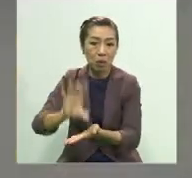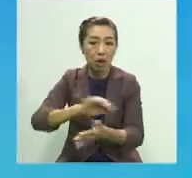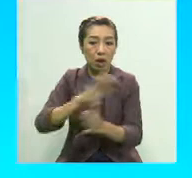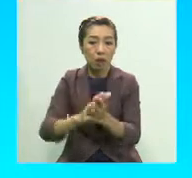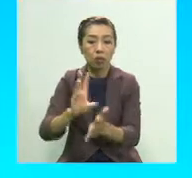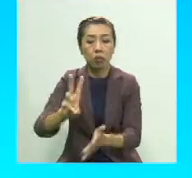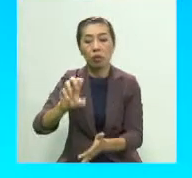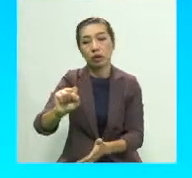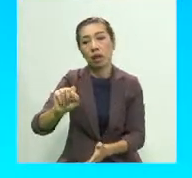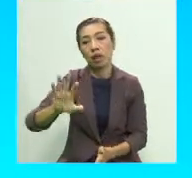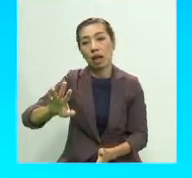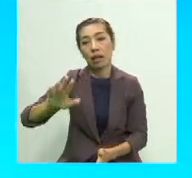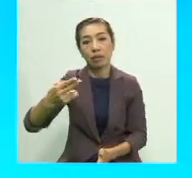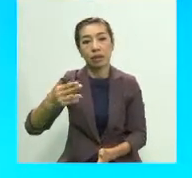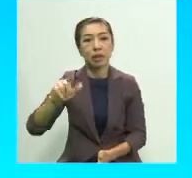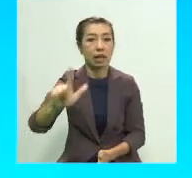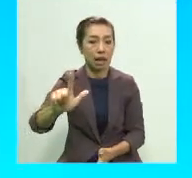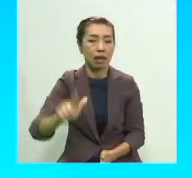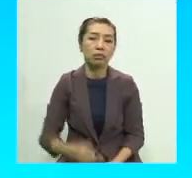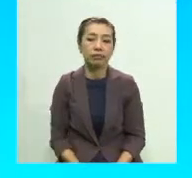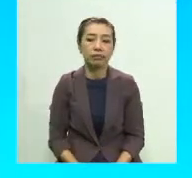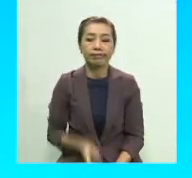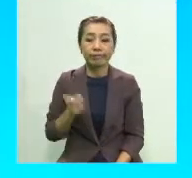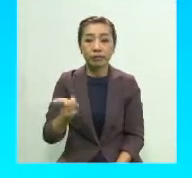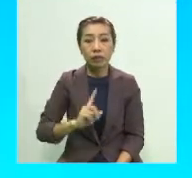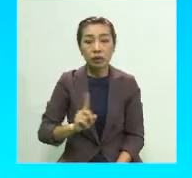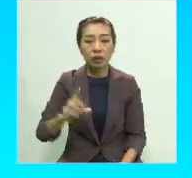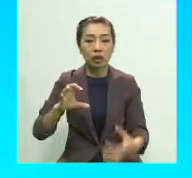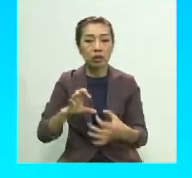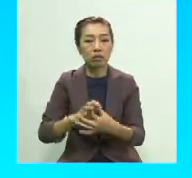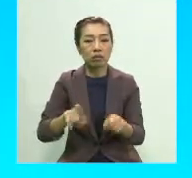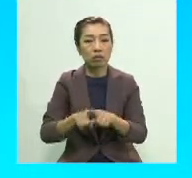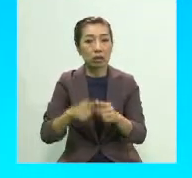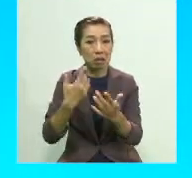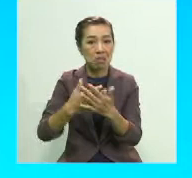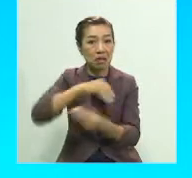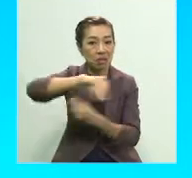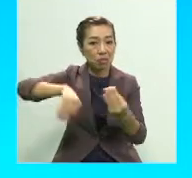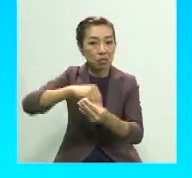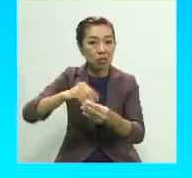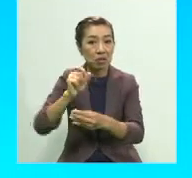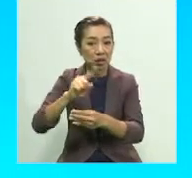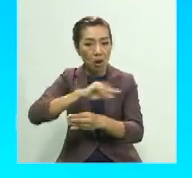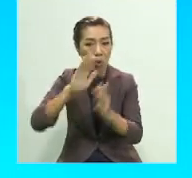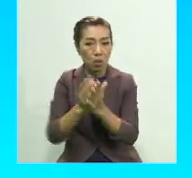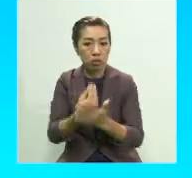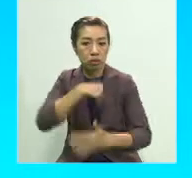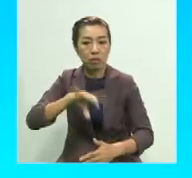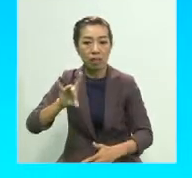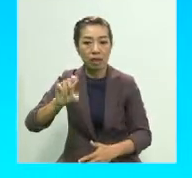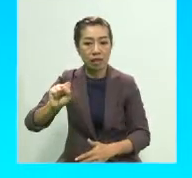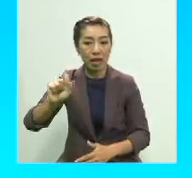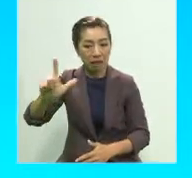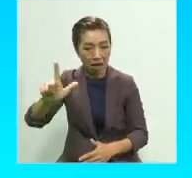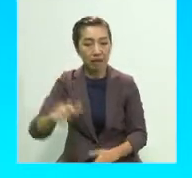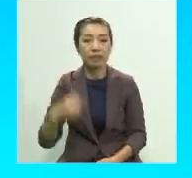ที่ 650,000 ล้านบาทนะคะจะเป็นผลตอบแทนทางด้านเศรษฐกิจหน่อยกว่า800,000 ล้านบาทเลยทีเดียวแล้วก็มี